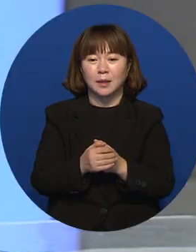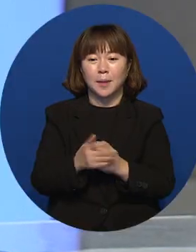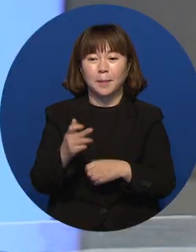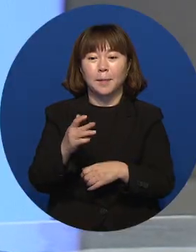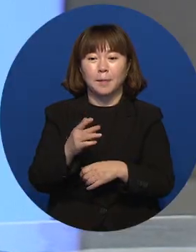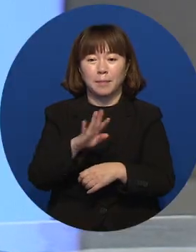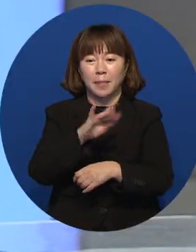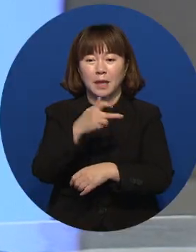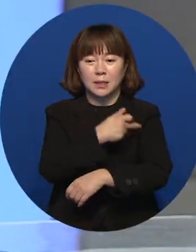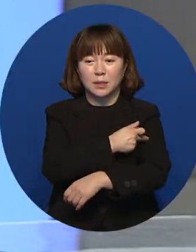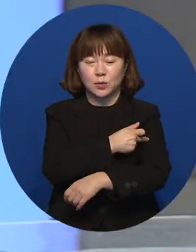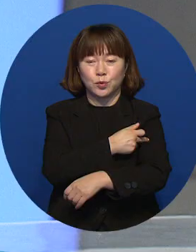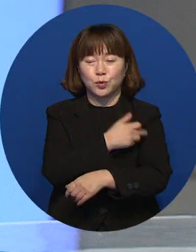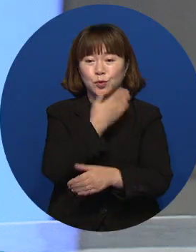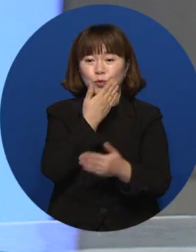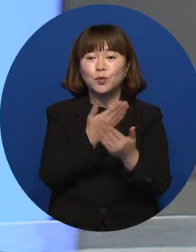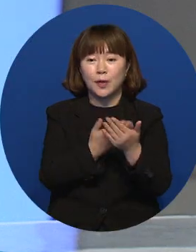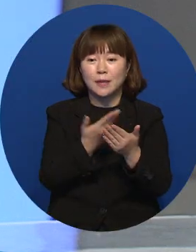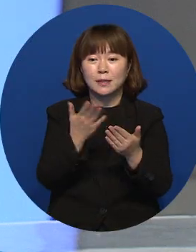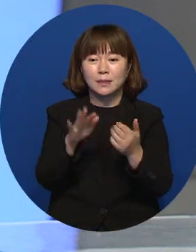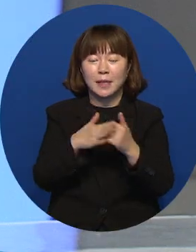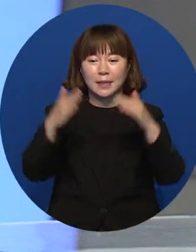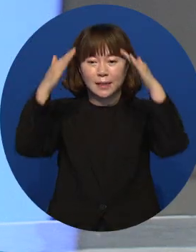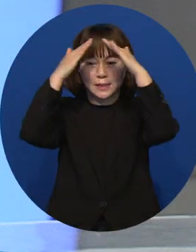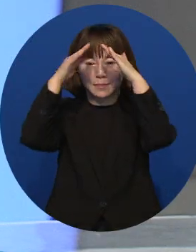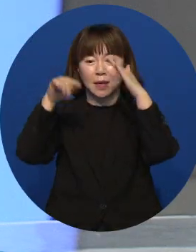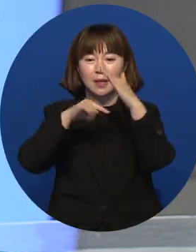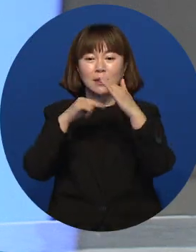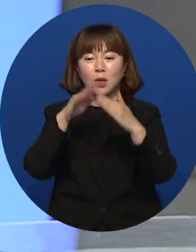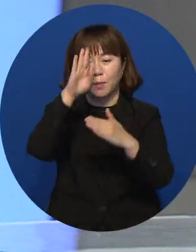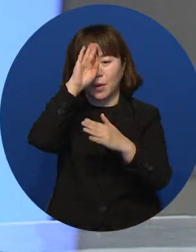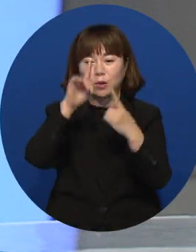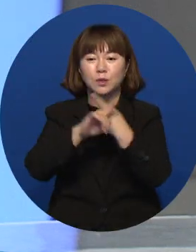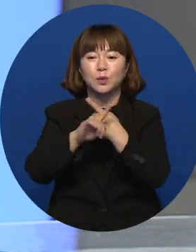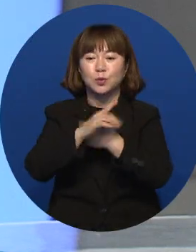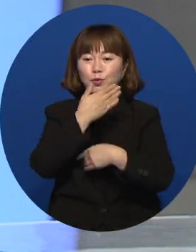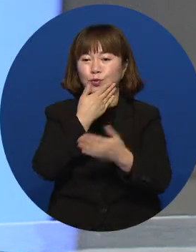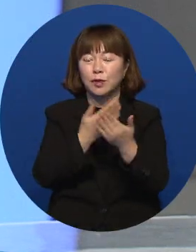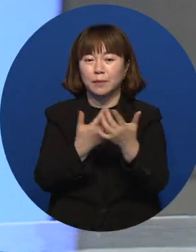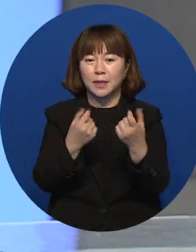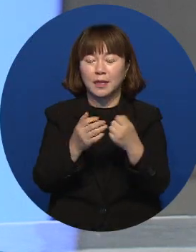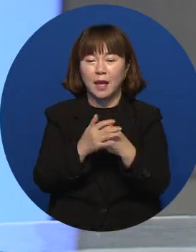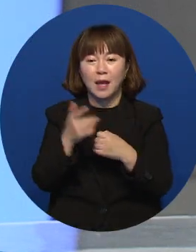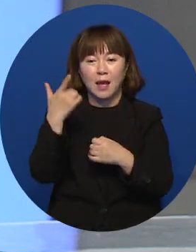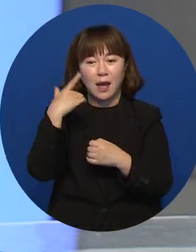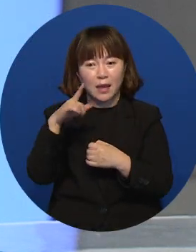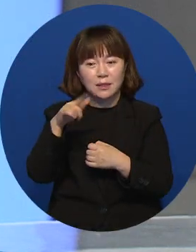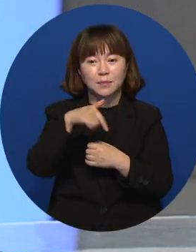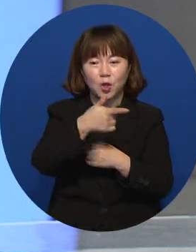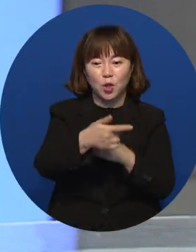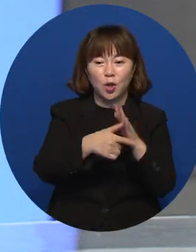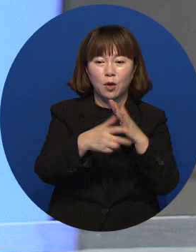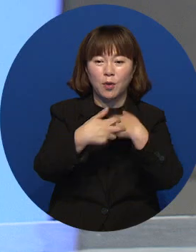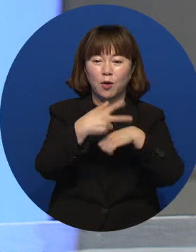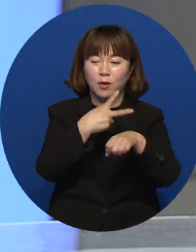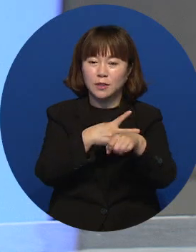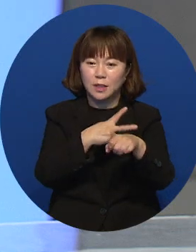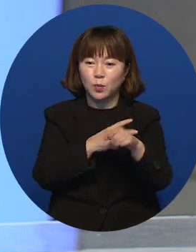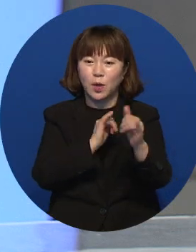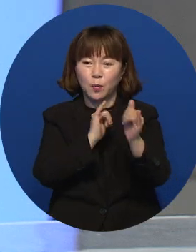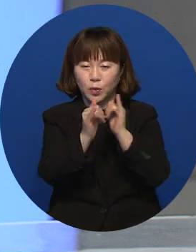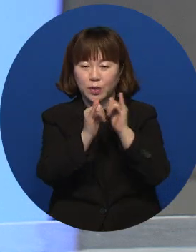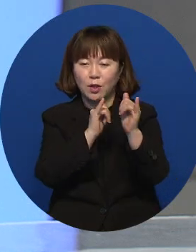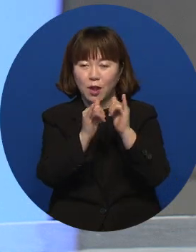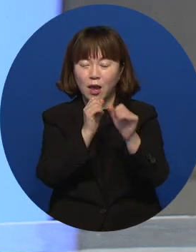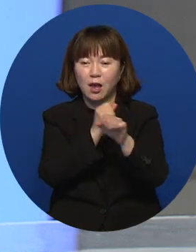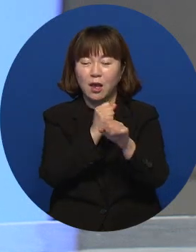다지 재택 치료하게 되며 어 물로 의사랑 아침 저녁으로 문이 터 링 하면서 환자 증상 이런걸 체크 하지만